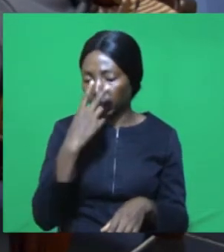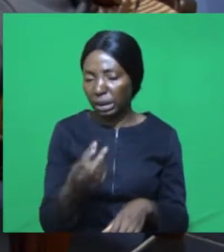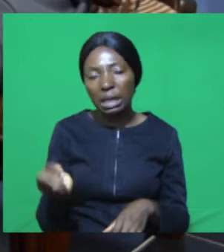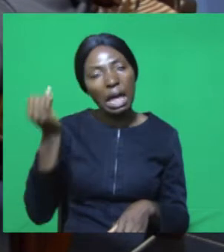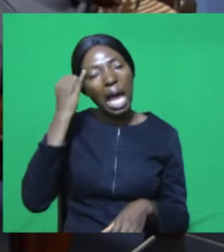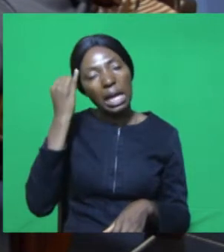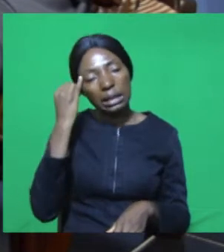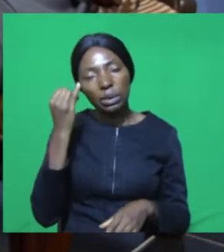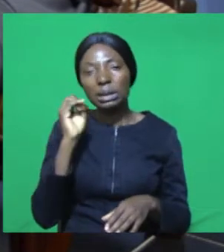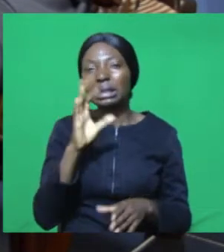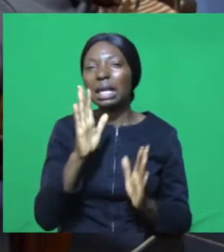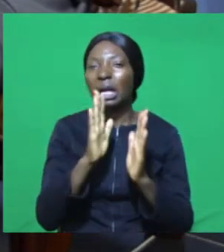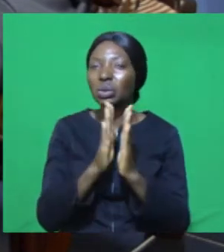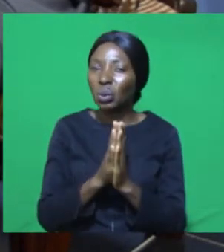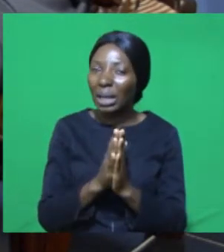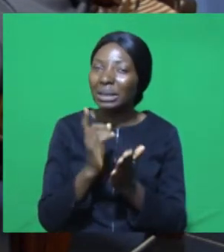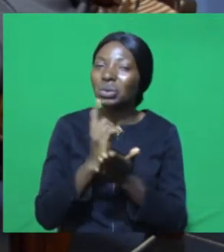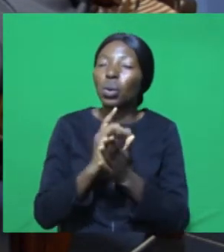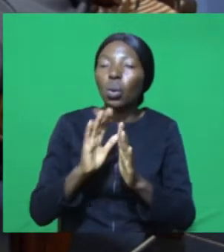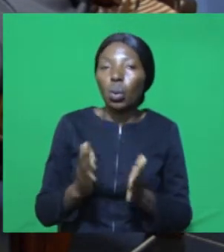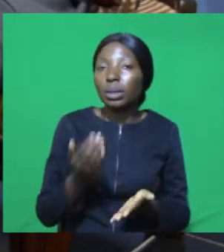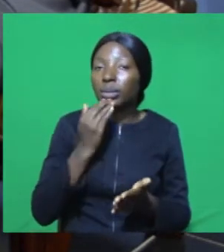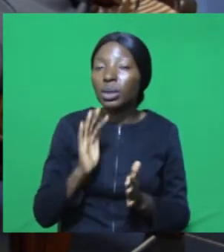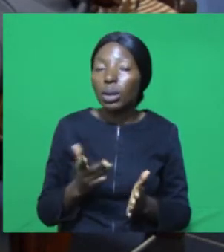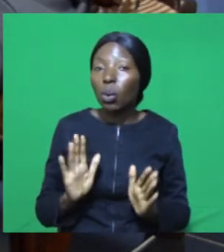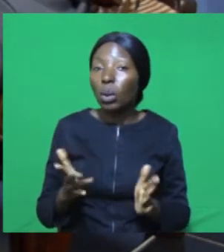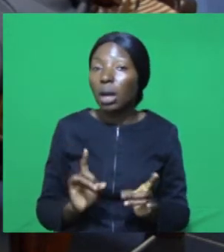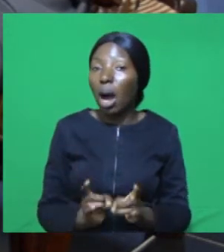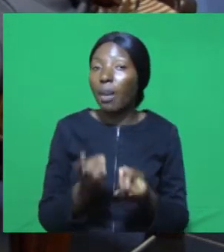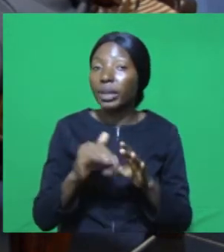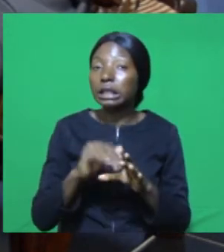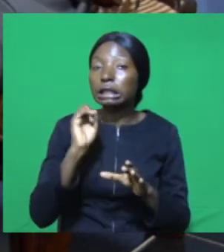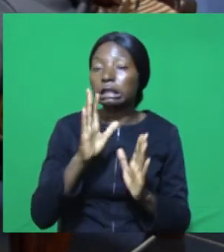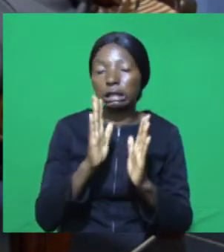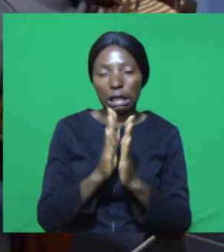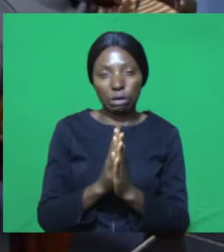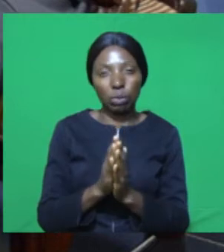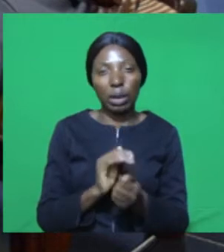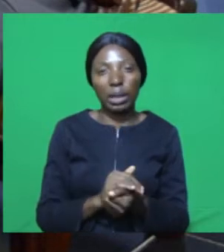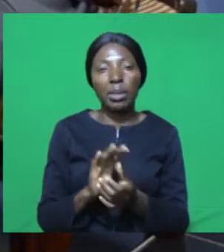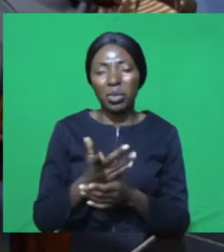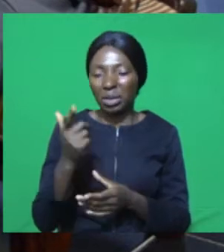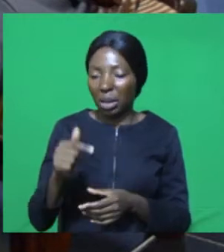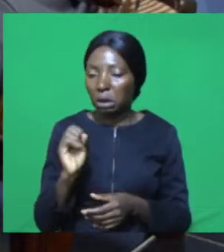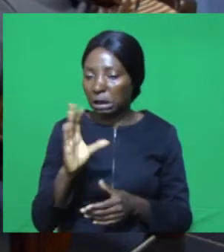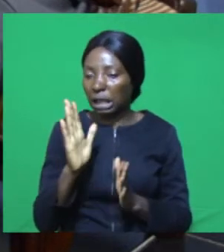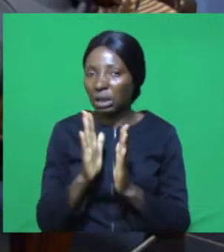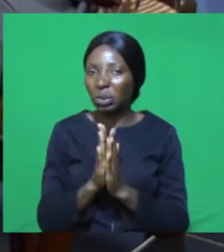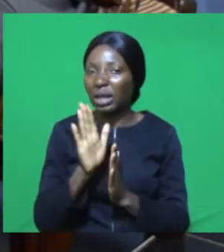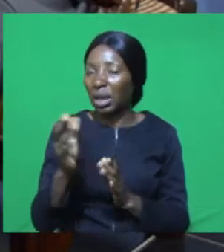clue inotibatsira kuti chii chiri kumbotaurwa panapa. Because the sanctuary iko Old Testament hakusina